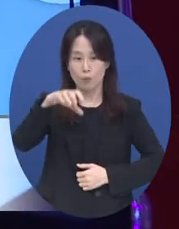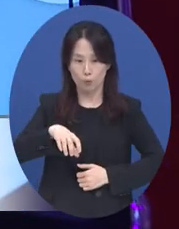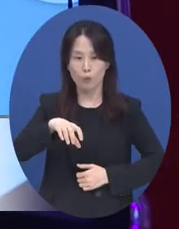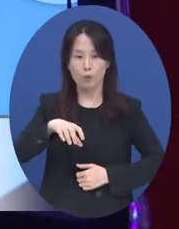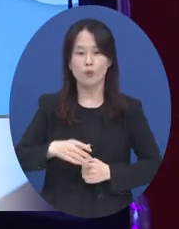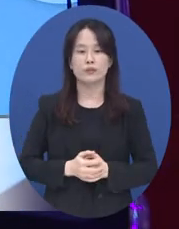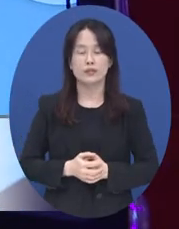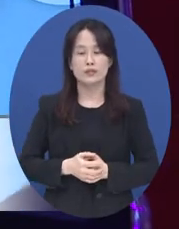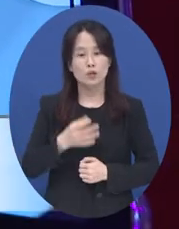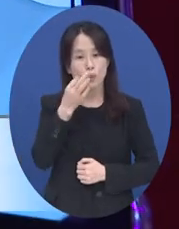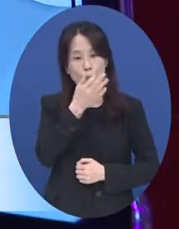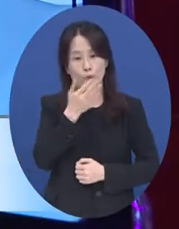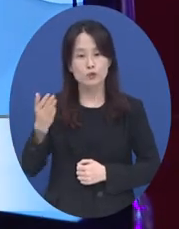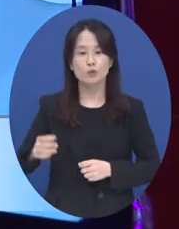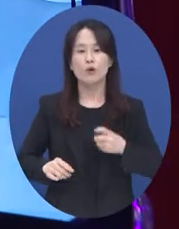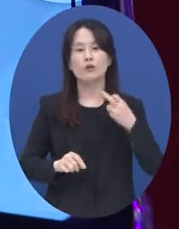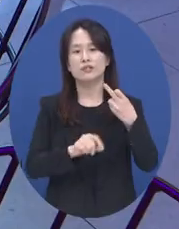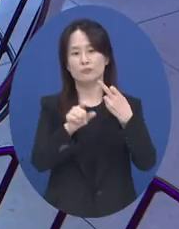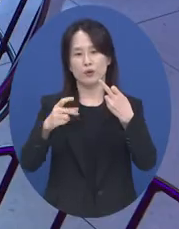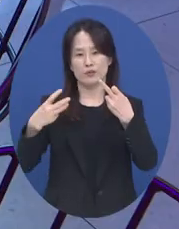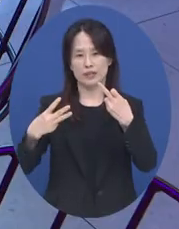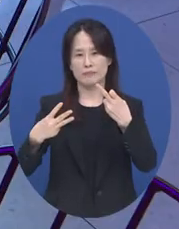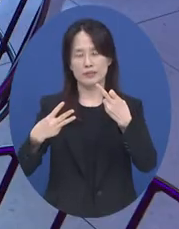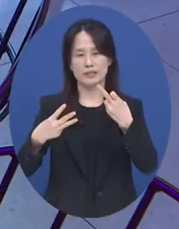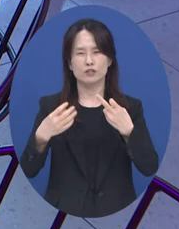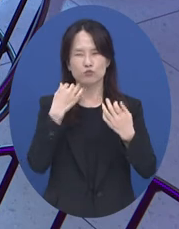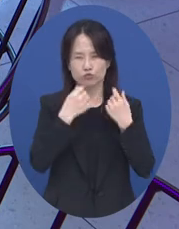광교 엘리웨이 상권에서 오는 12월